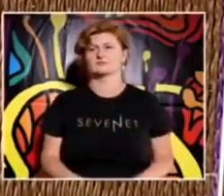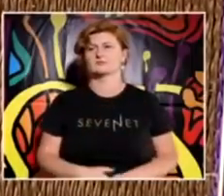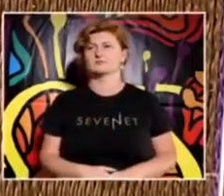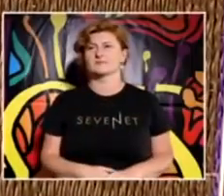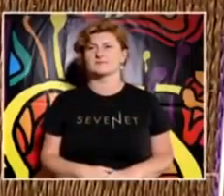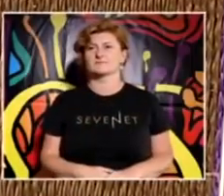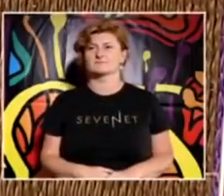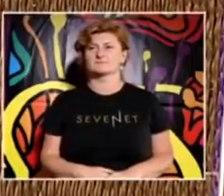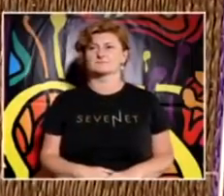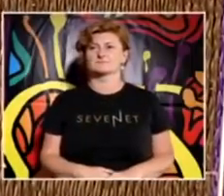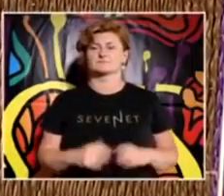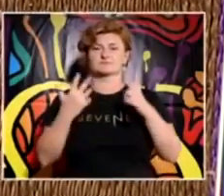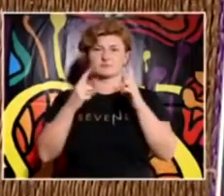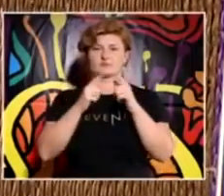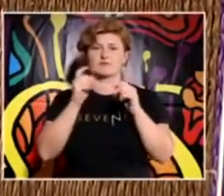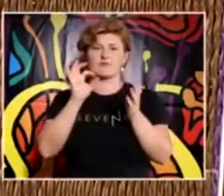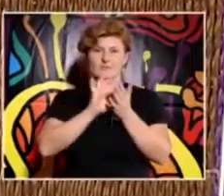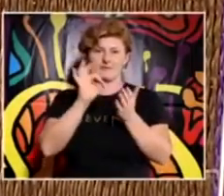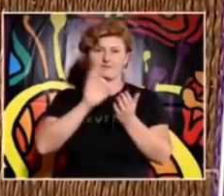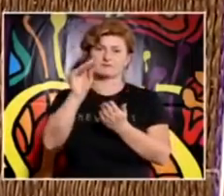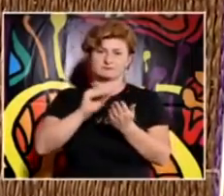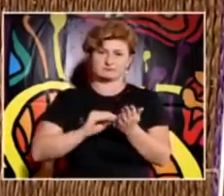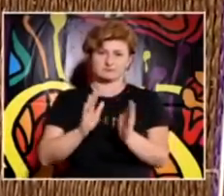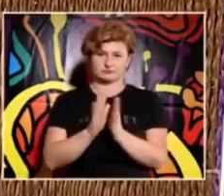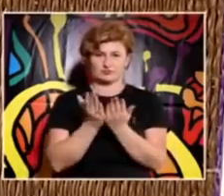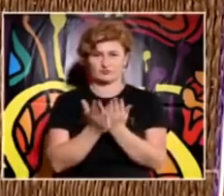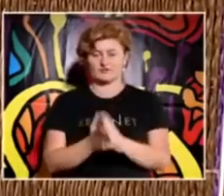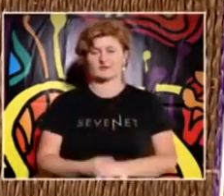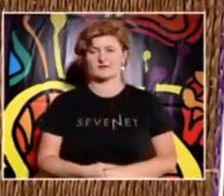Trzecia rzecz to na pewno napisanie książki. To była...